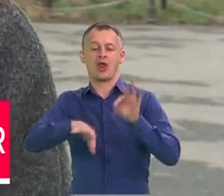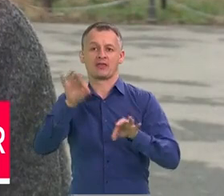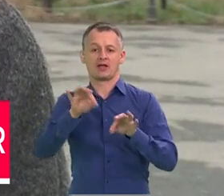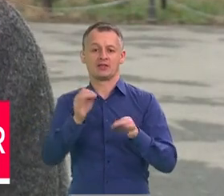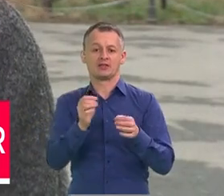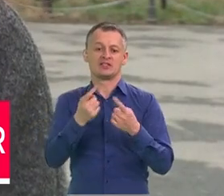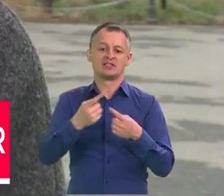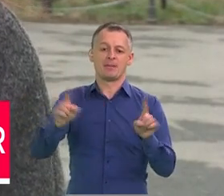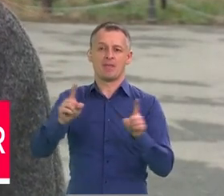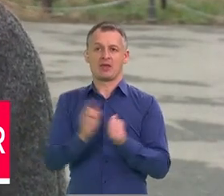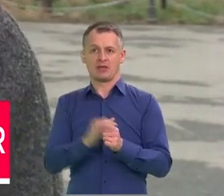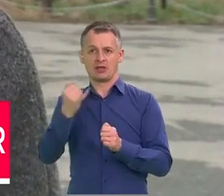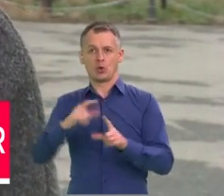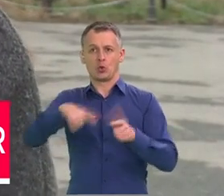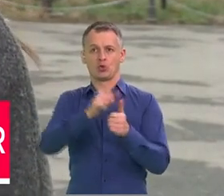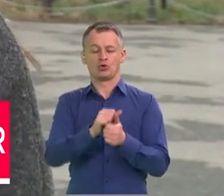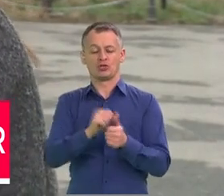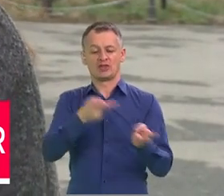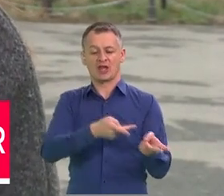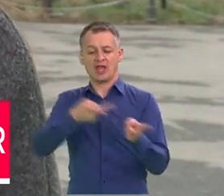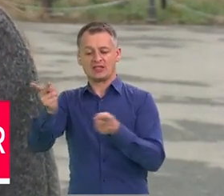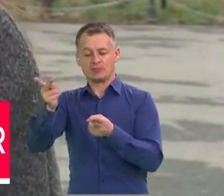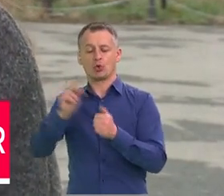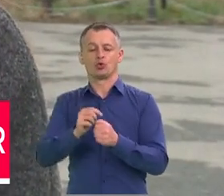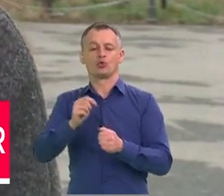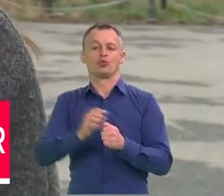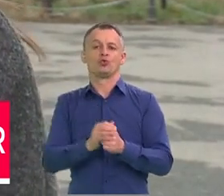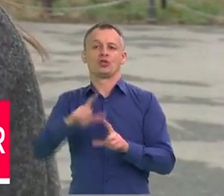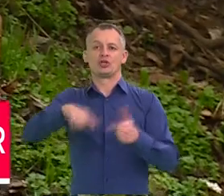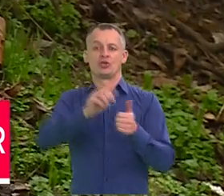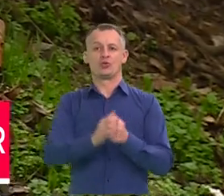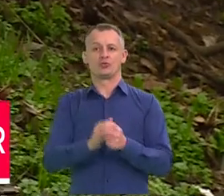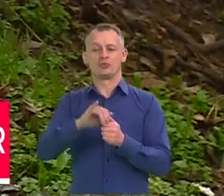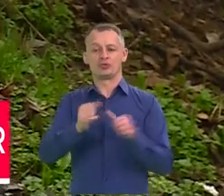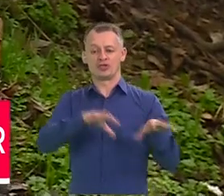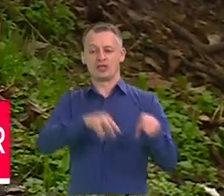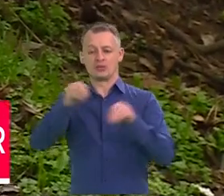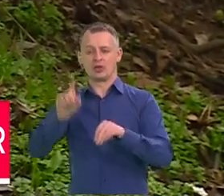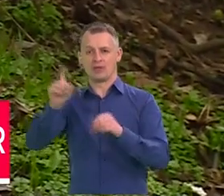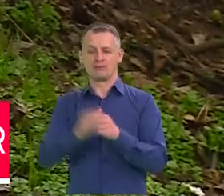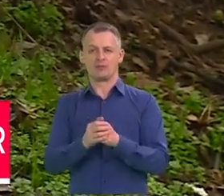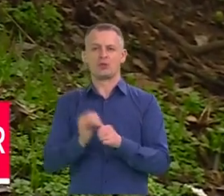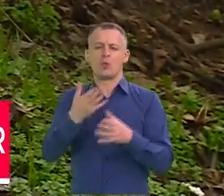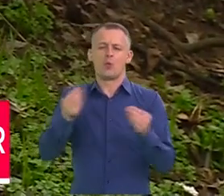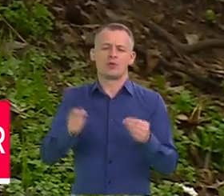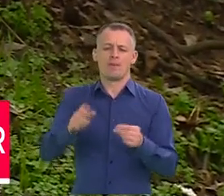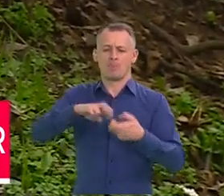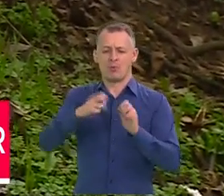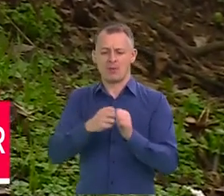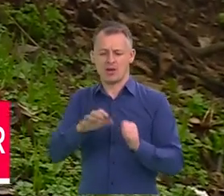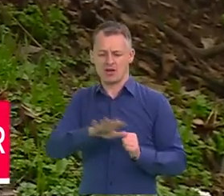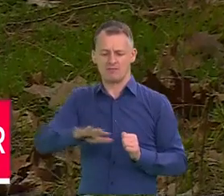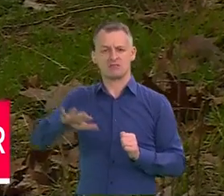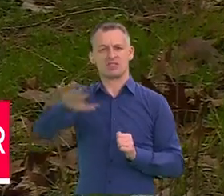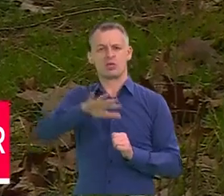a deșeurilor, transportul separat al deșeurilor și sortarea acestora. Știm cu toții că au fost o mulțime de probleme la nivelul sectorului